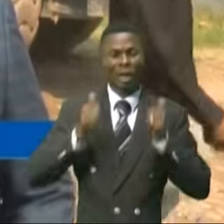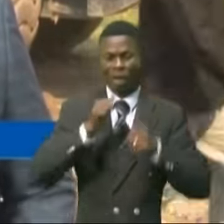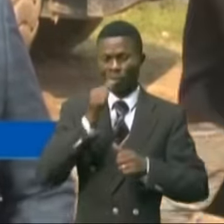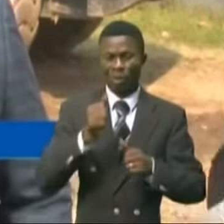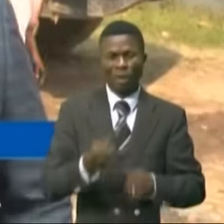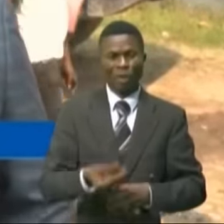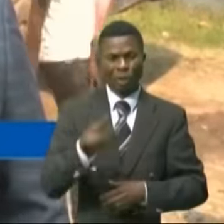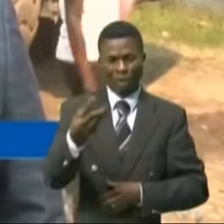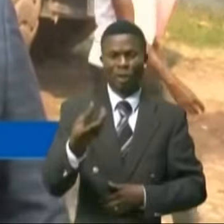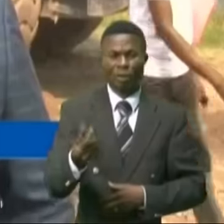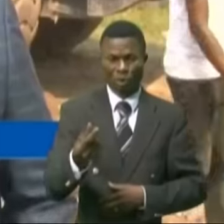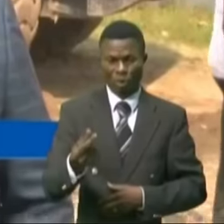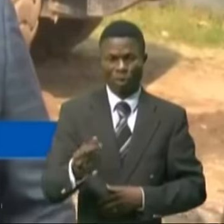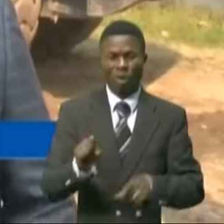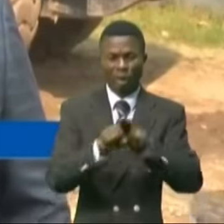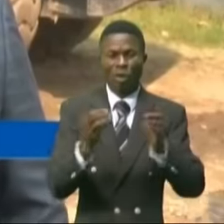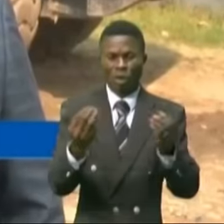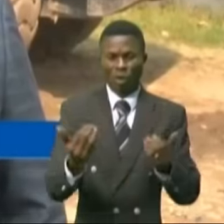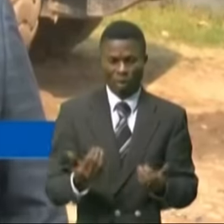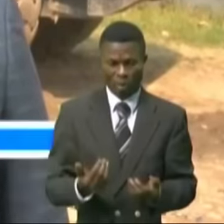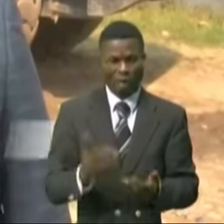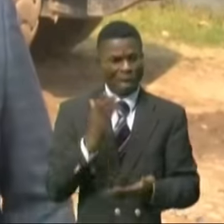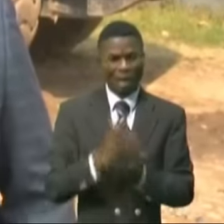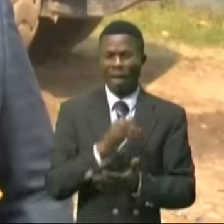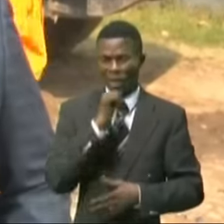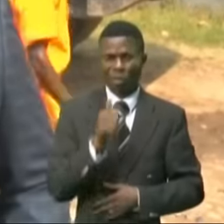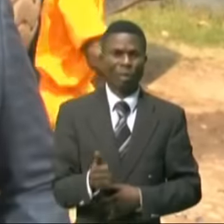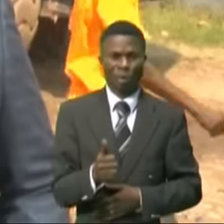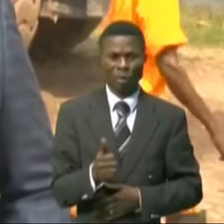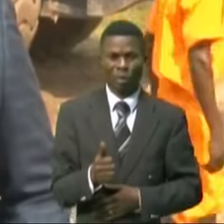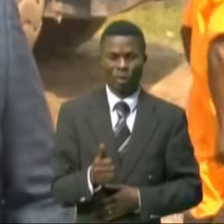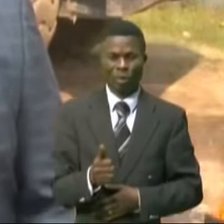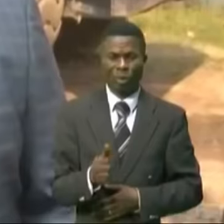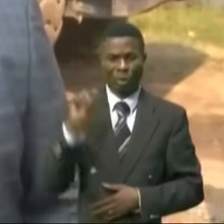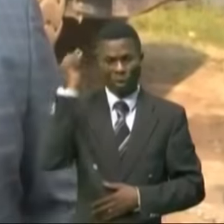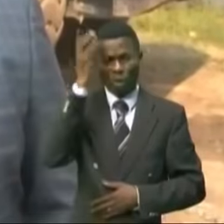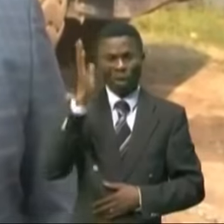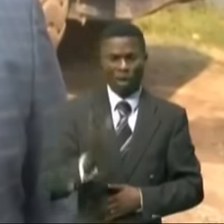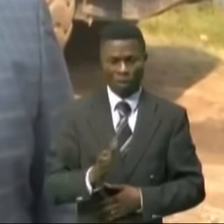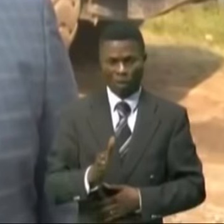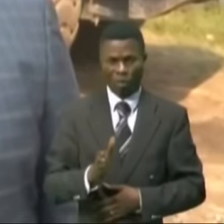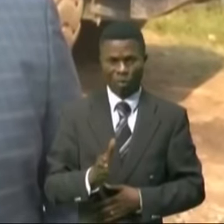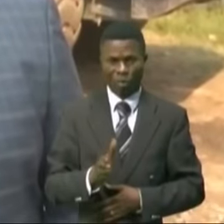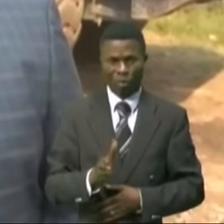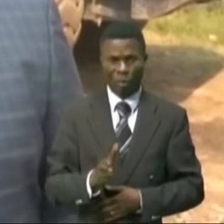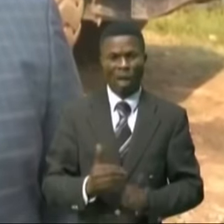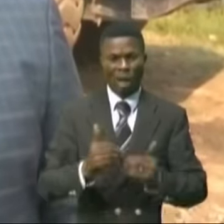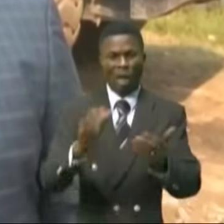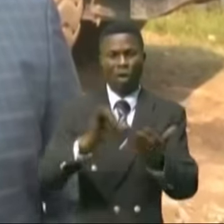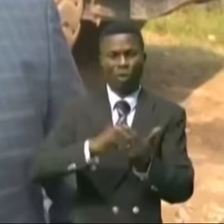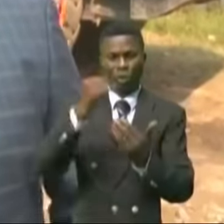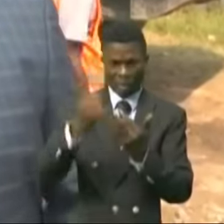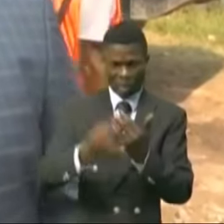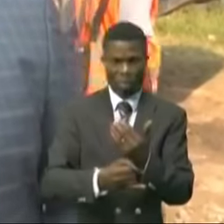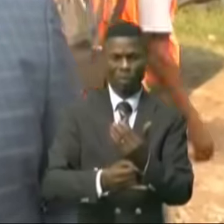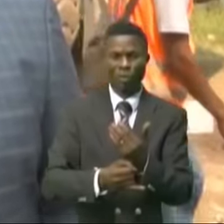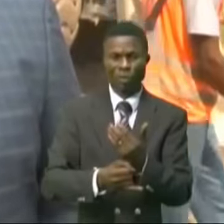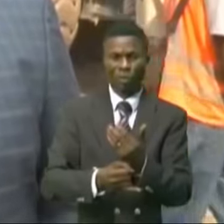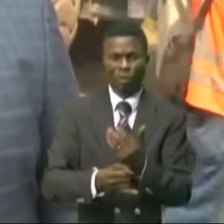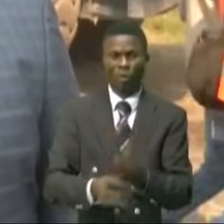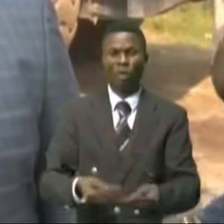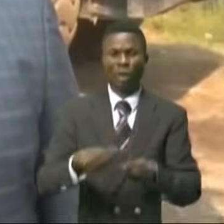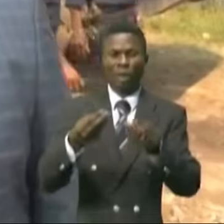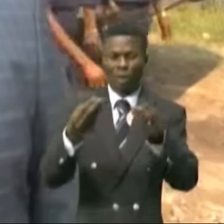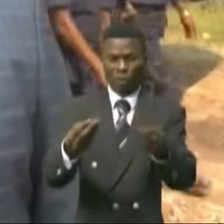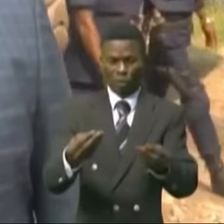moyens ni sur la volonté, il n'a pas lâché. Il a conduit ce programme de main de maître. Jusqu'à